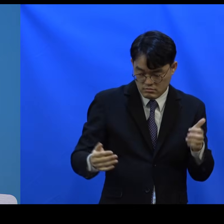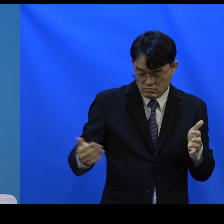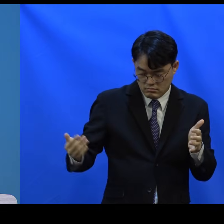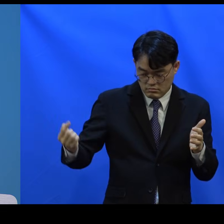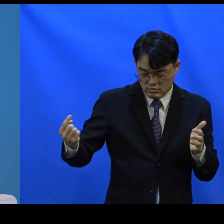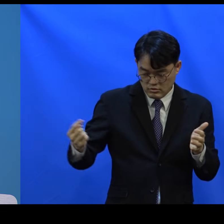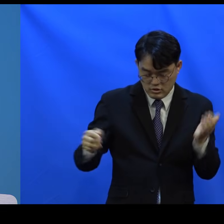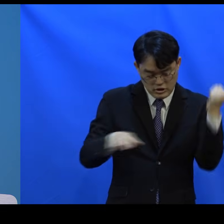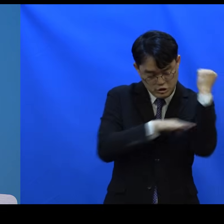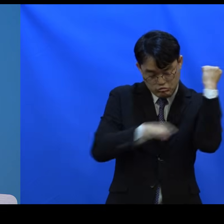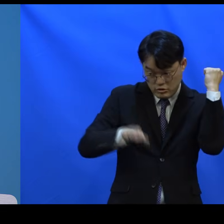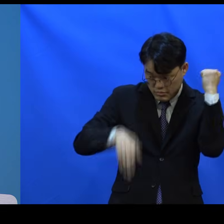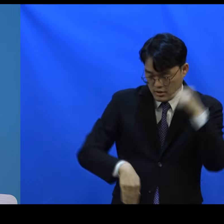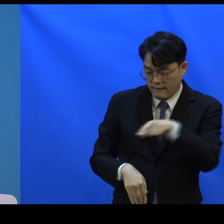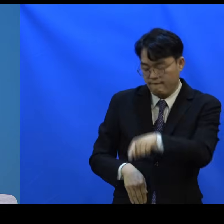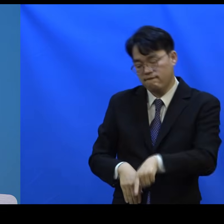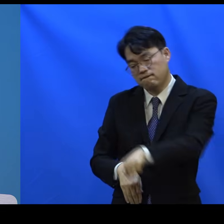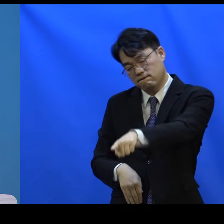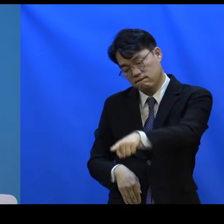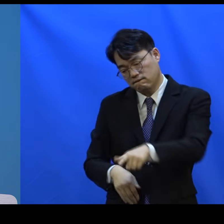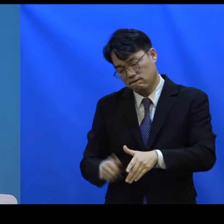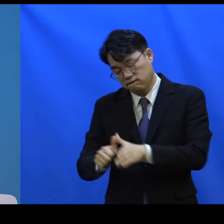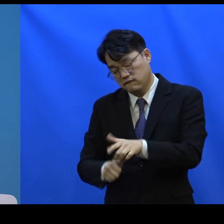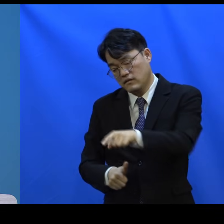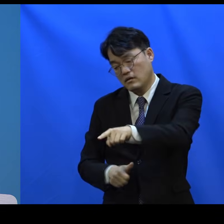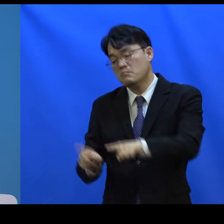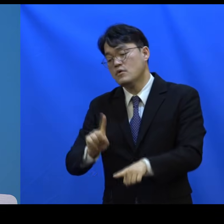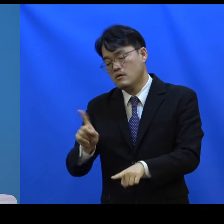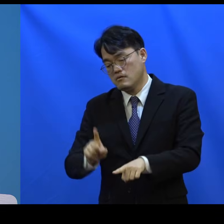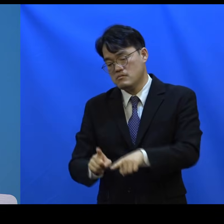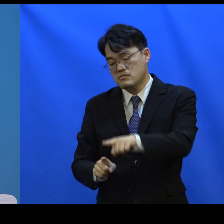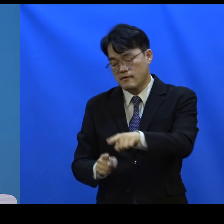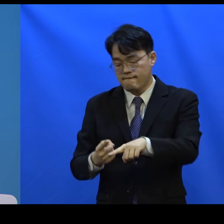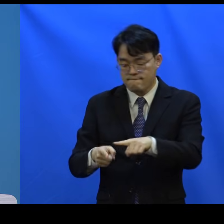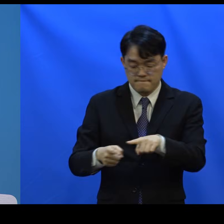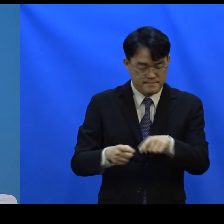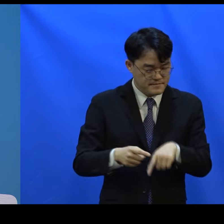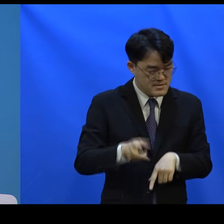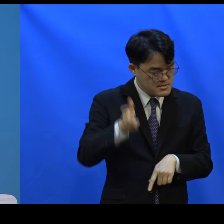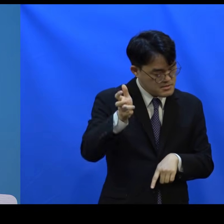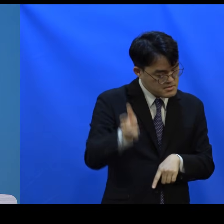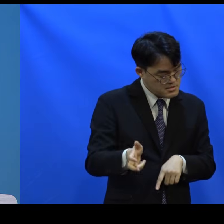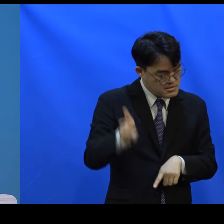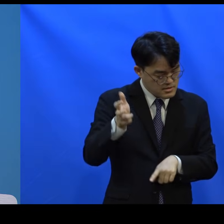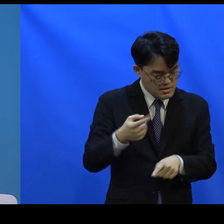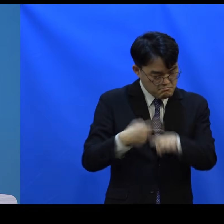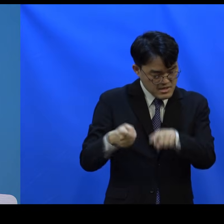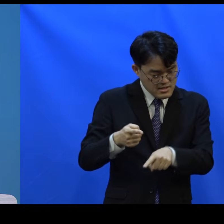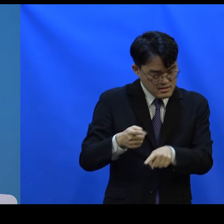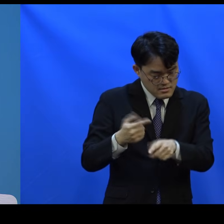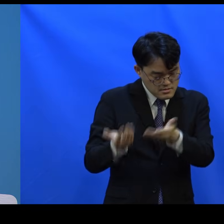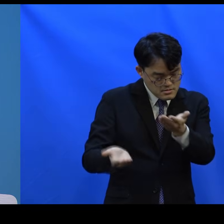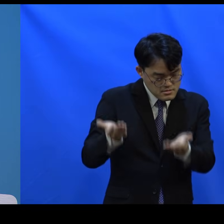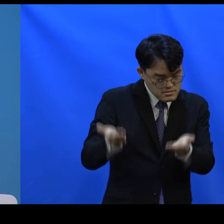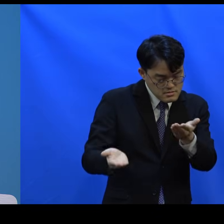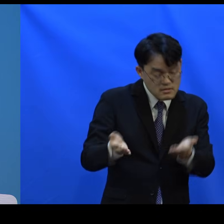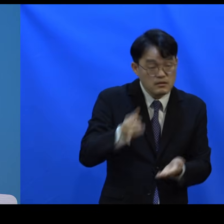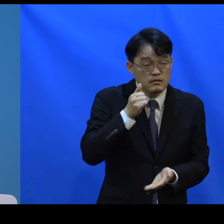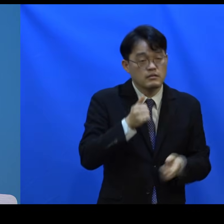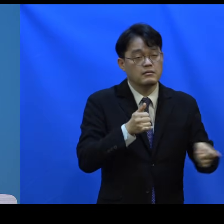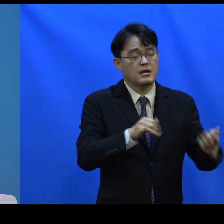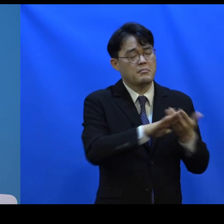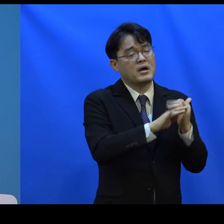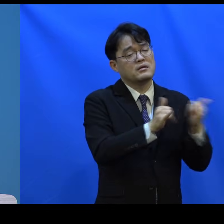하면요, 자꾸 눈이 이렇게 찢어져요. 다른 사람을 자꾸 보고 판단하는 거. 이 율법사와 바리새인과 같은